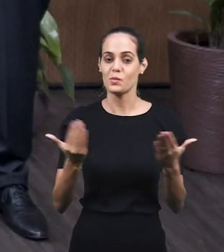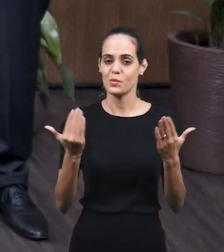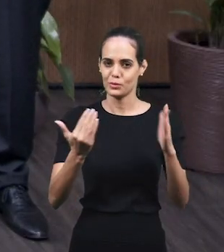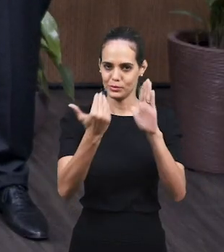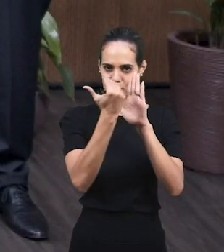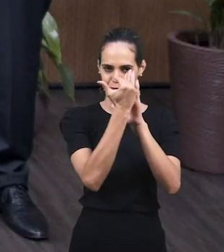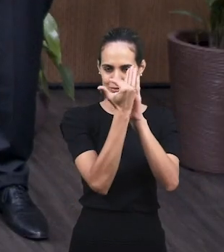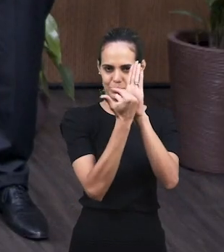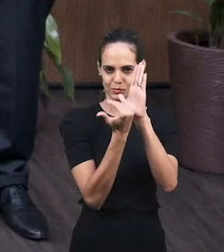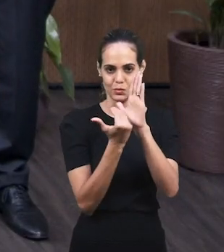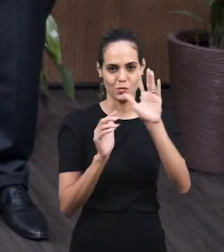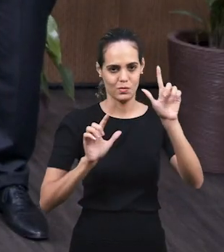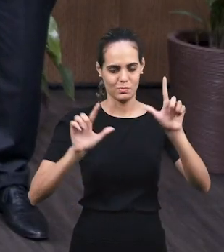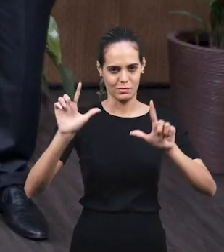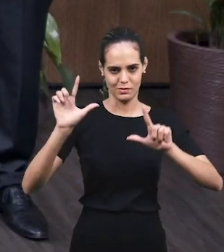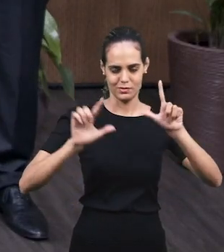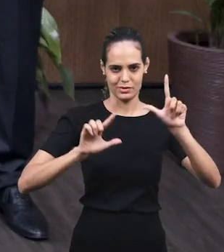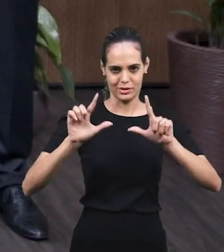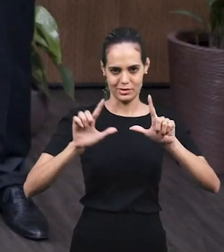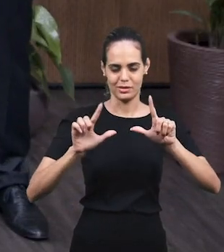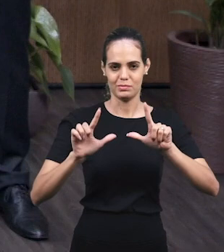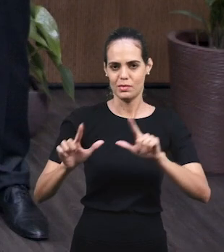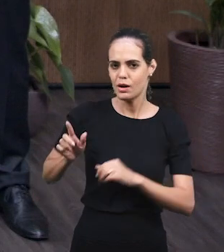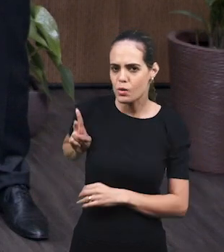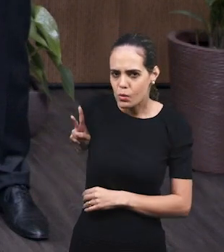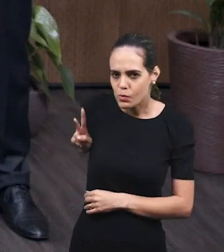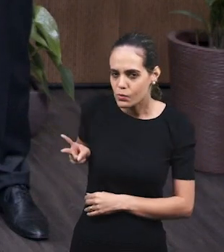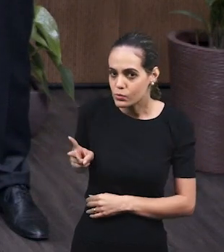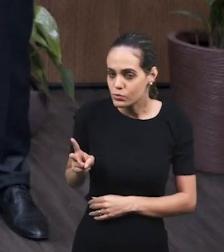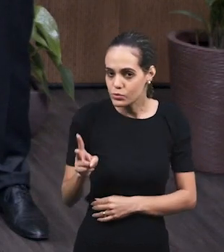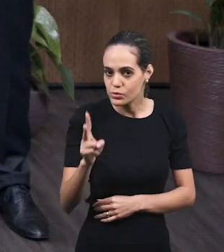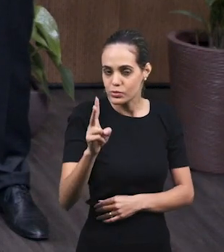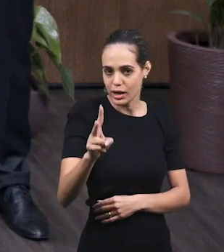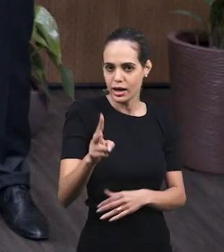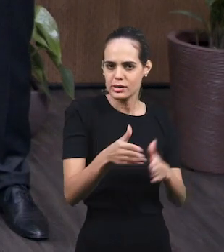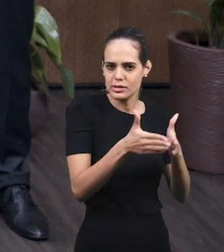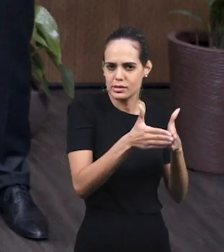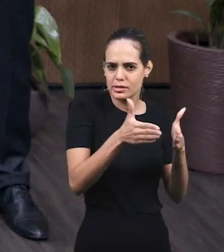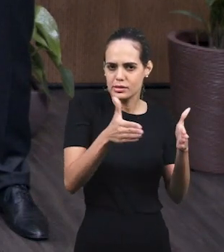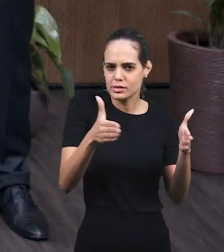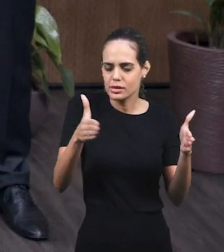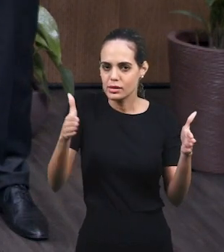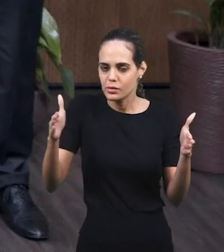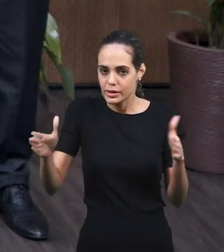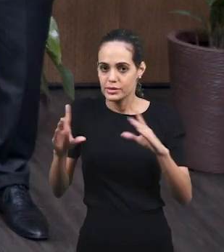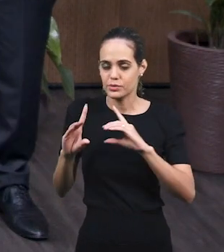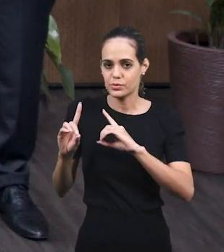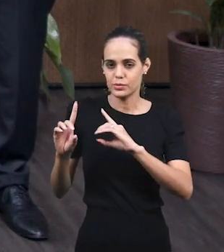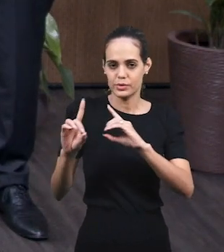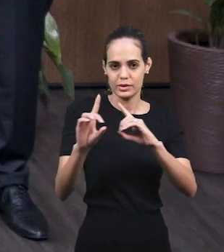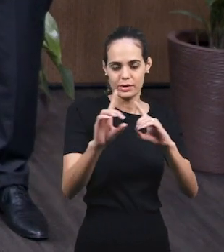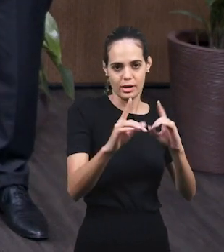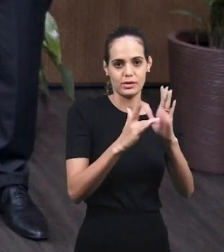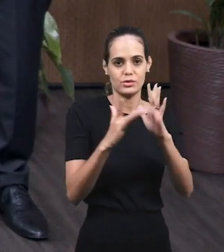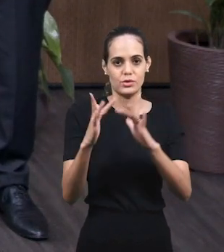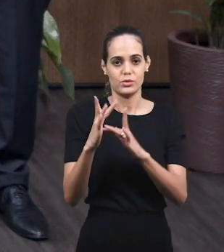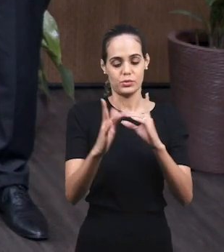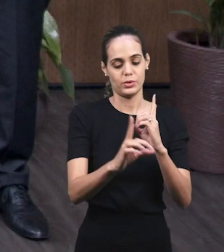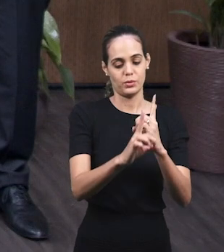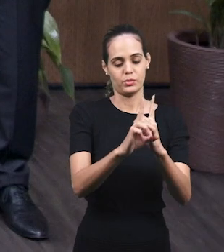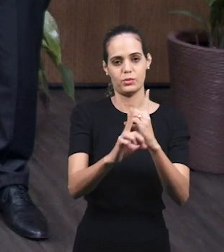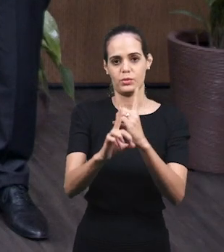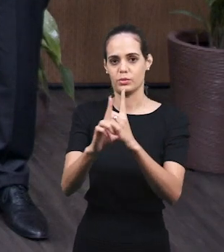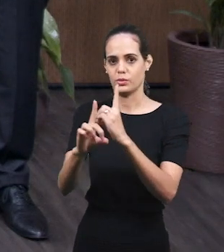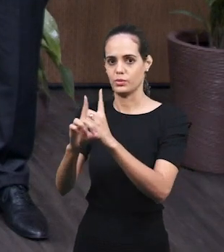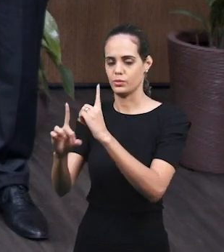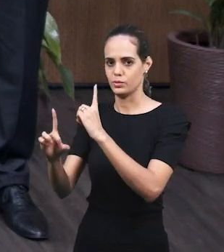consolation pour les âmes assoiffées. Gloire à Dieu. Dans la formation d'aujourd'hui, ces jours, nous allons